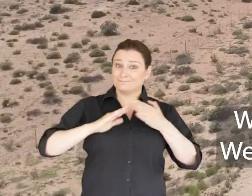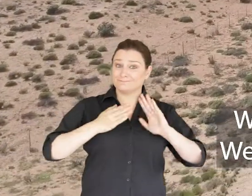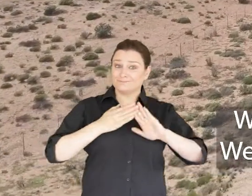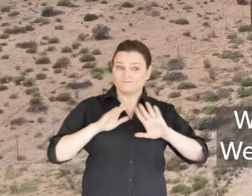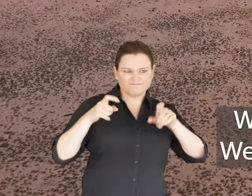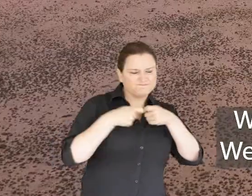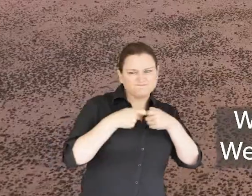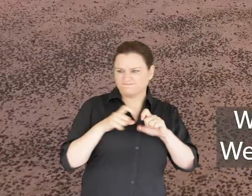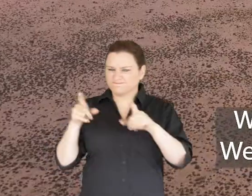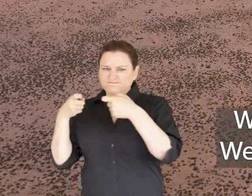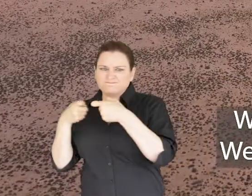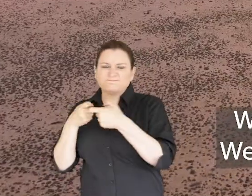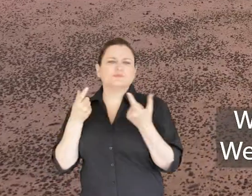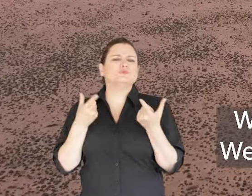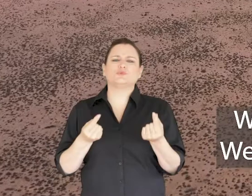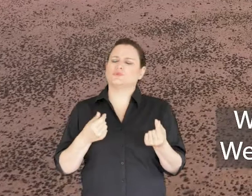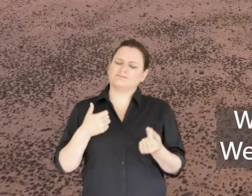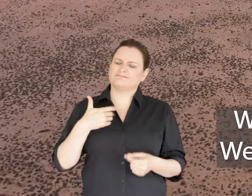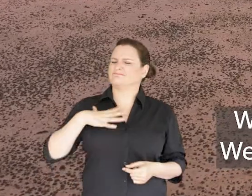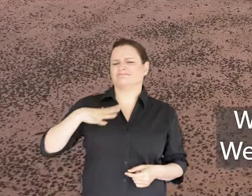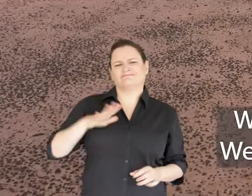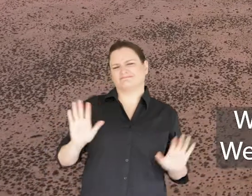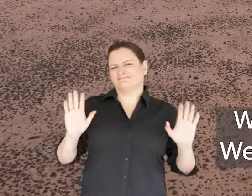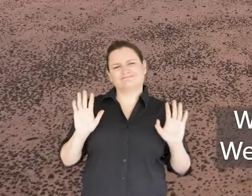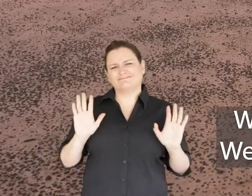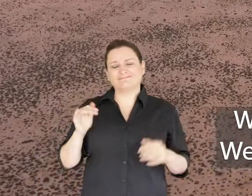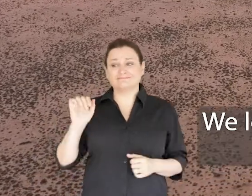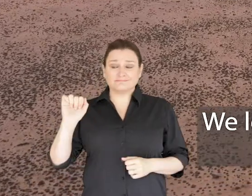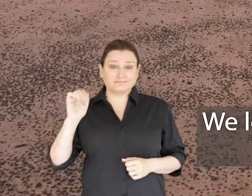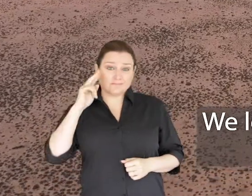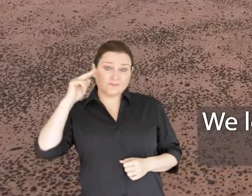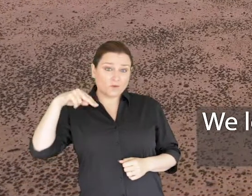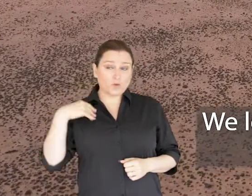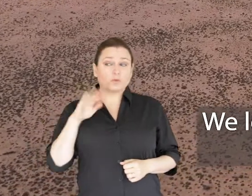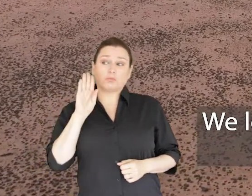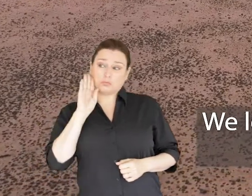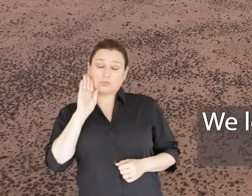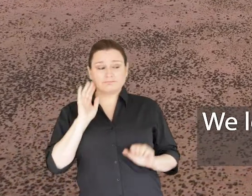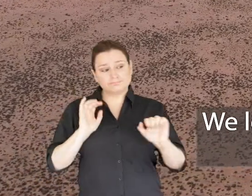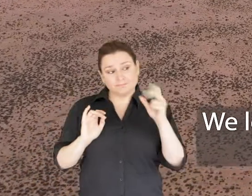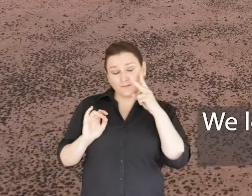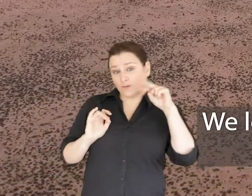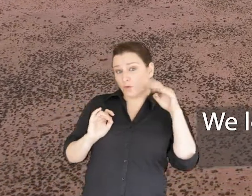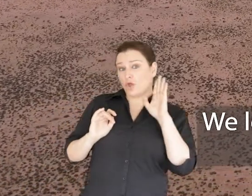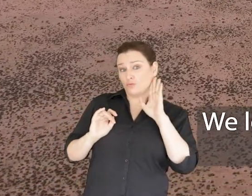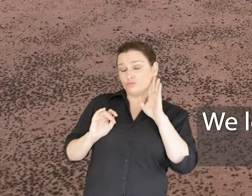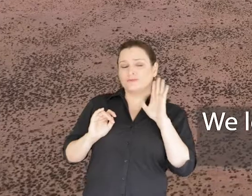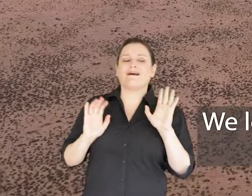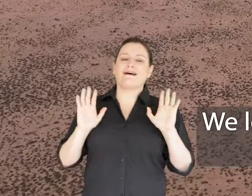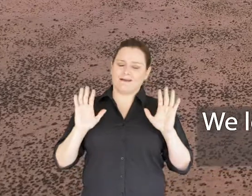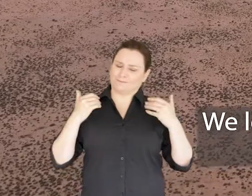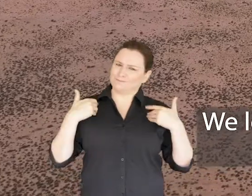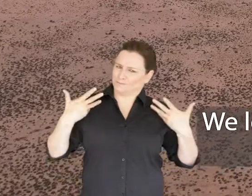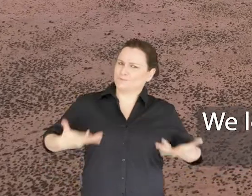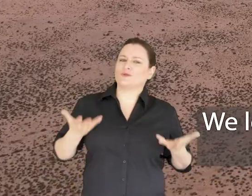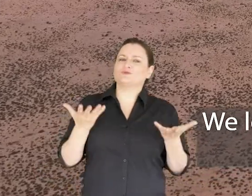violent is nie. Ons is nie mense wat veglustig is nie. Ons luister graag na ander mense se argumente